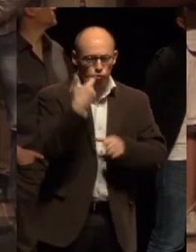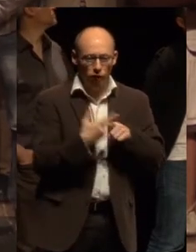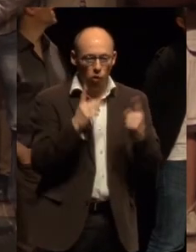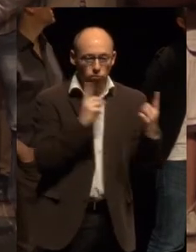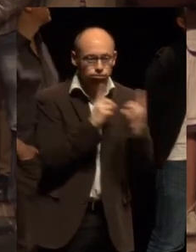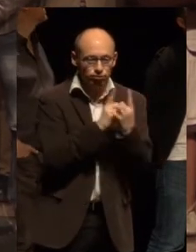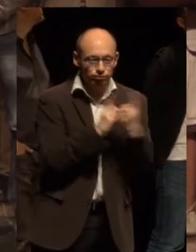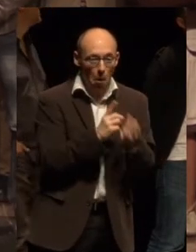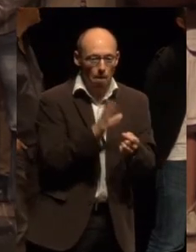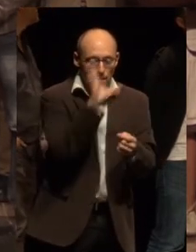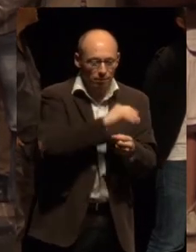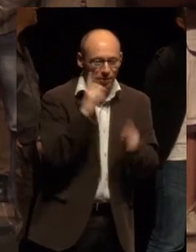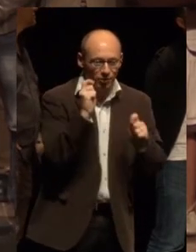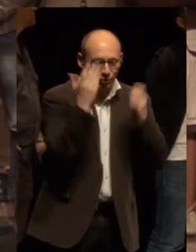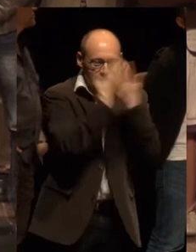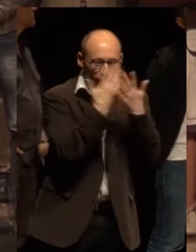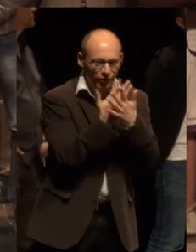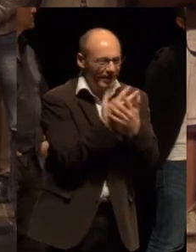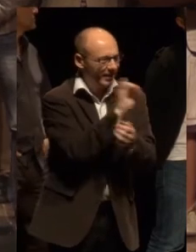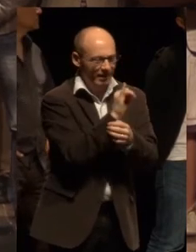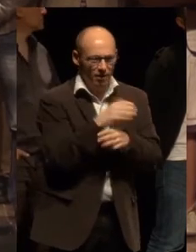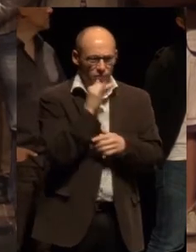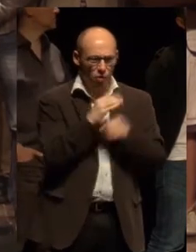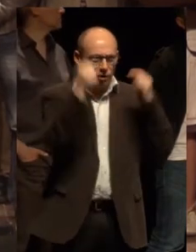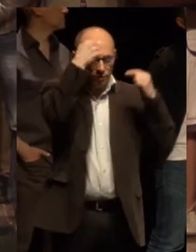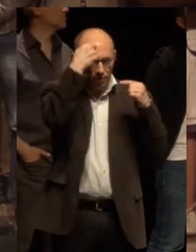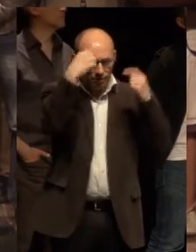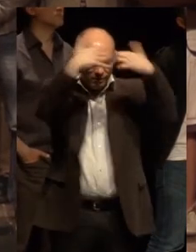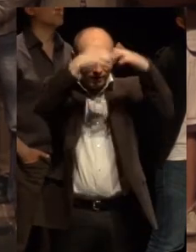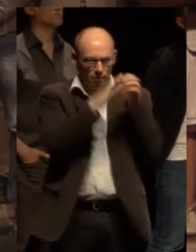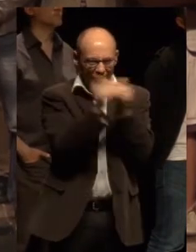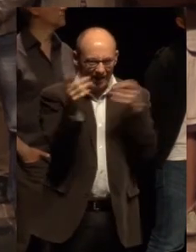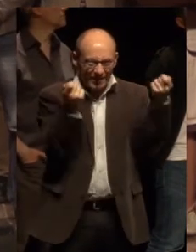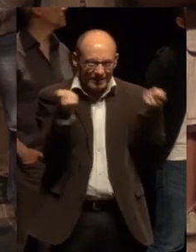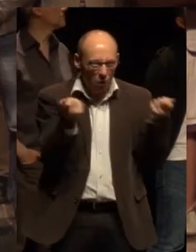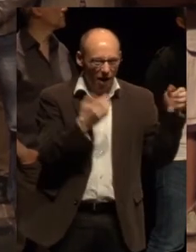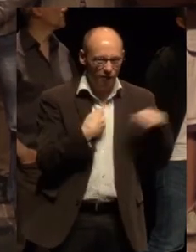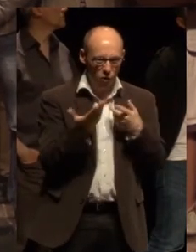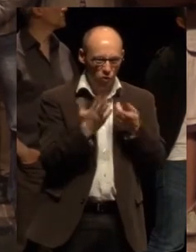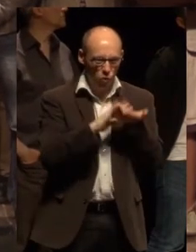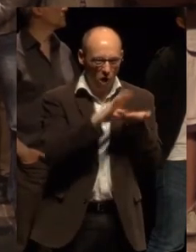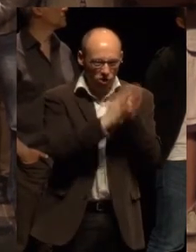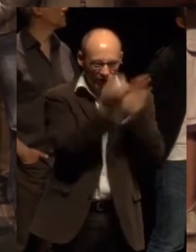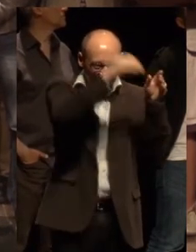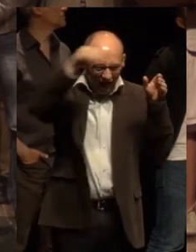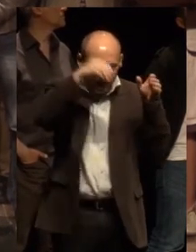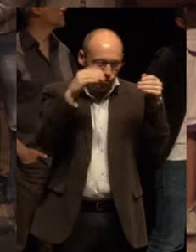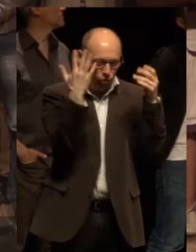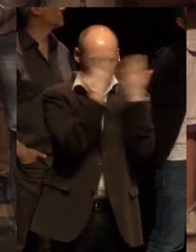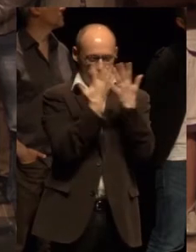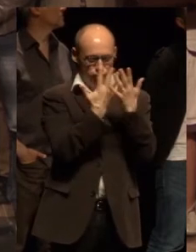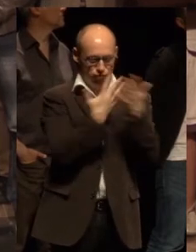que, voilà, au début il faut quand même que tout se range dans les petites cases de mon cerveau qui sont à peu près organisées, mais qui demandent à être